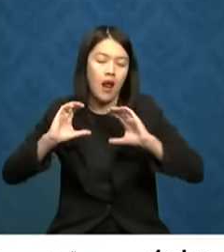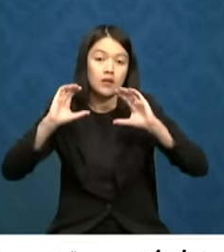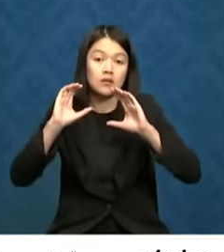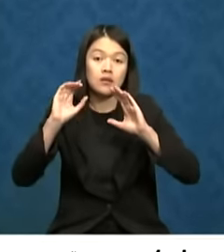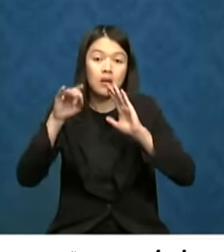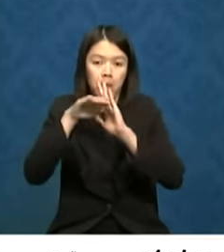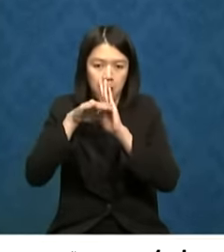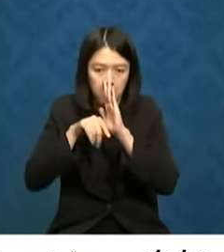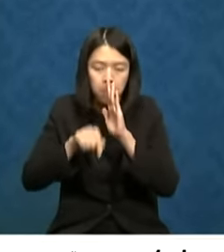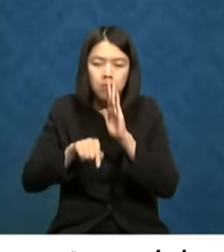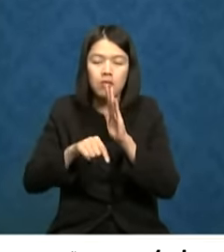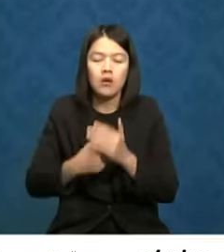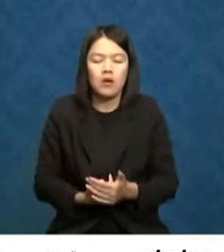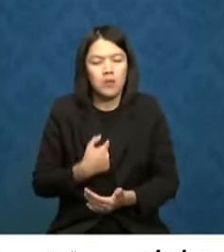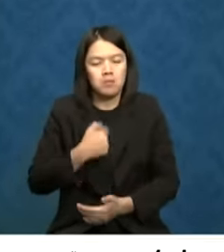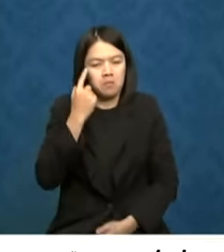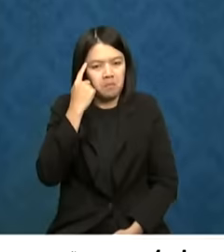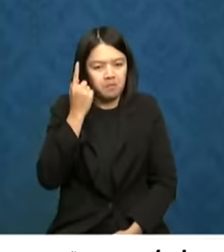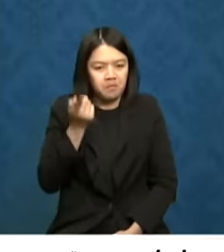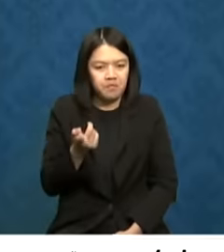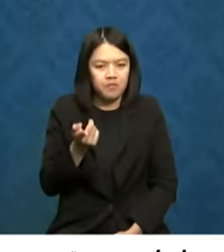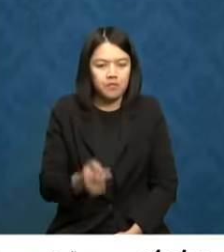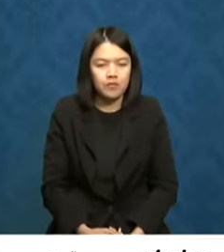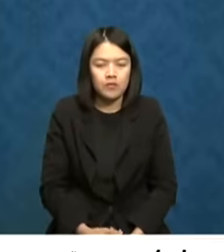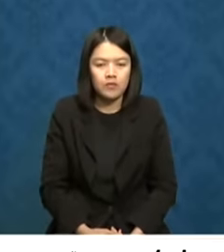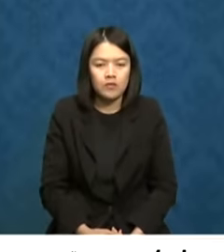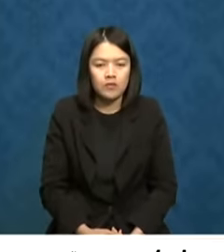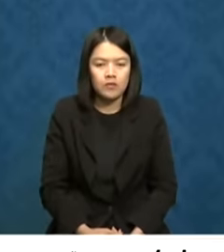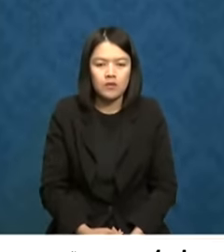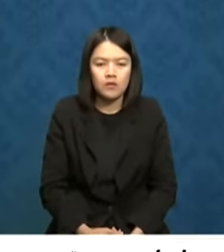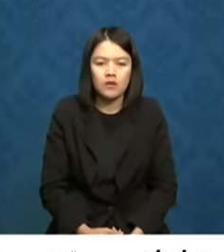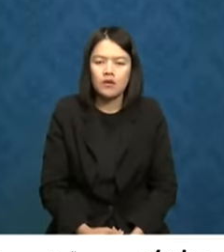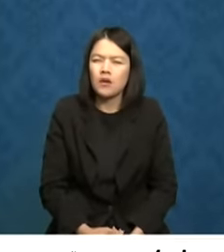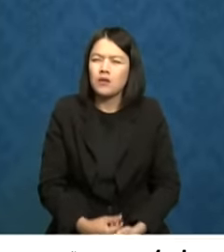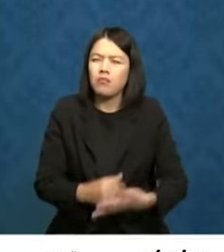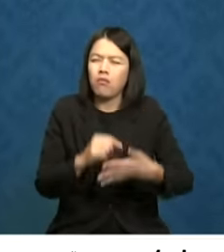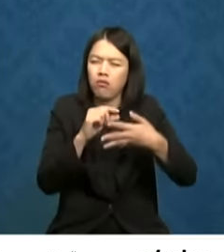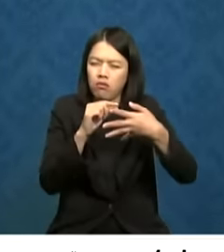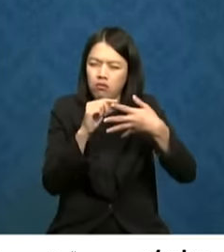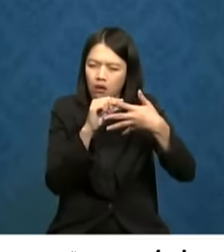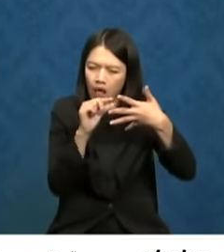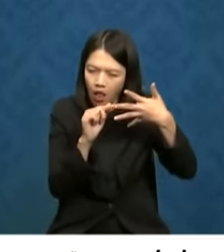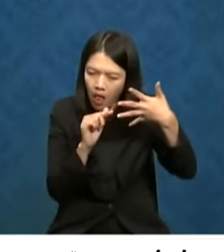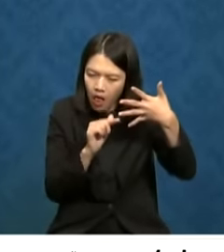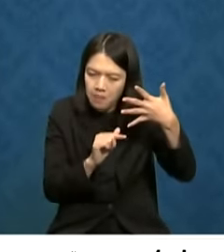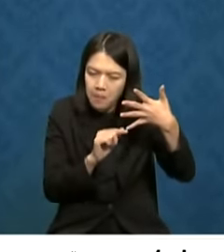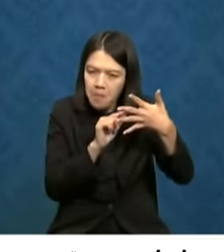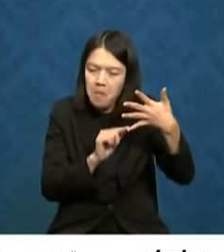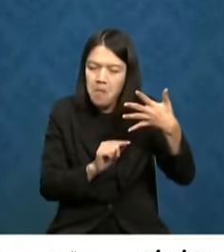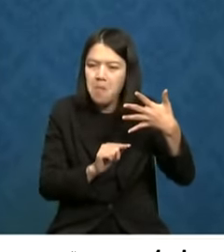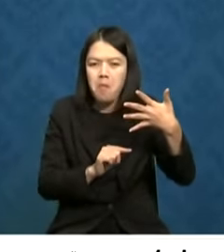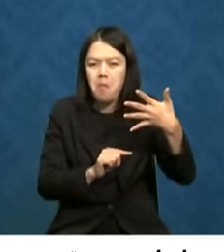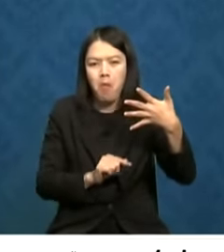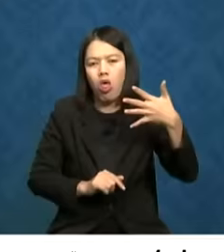ไว้ซึ่งนอกจากเรื่องนี้แล้วมีรายการที่ต้องบอกว่าเป็นรายการที่ชน